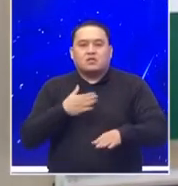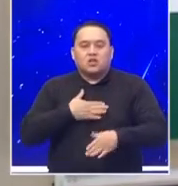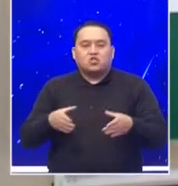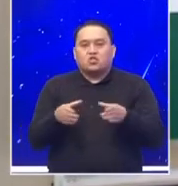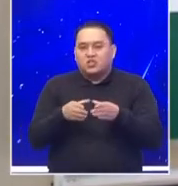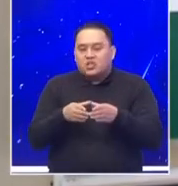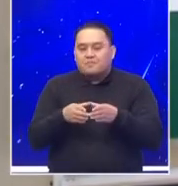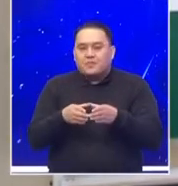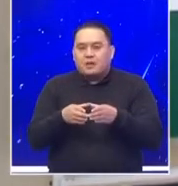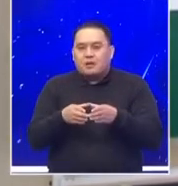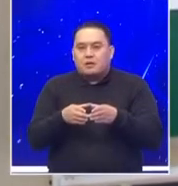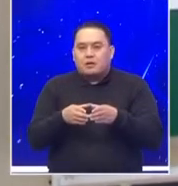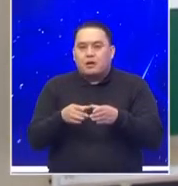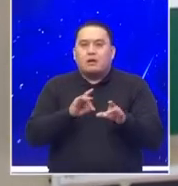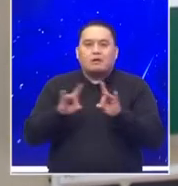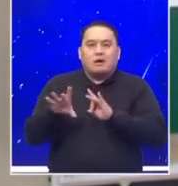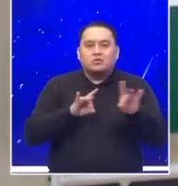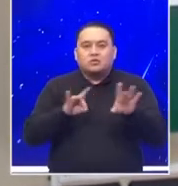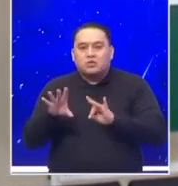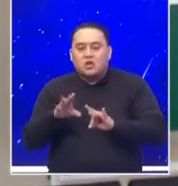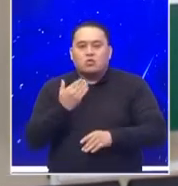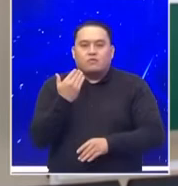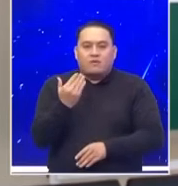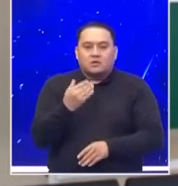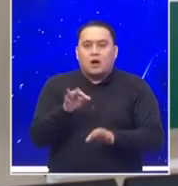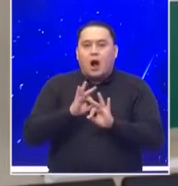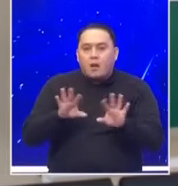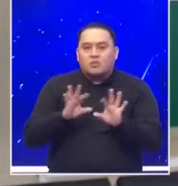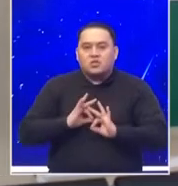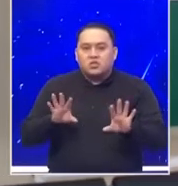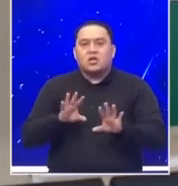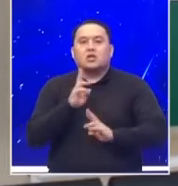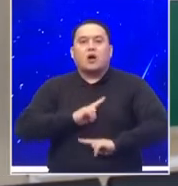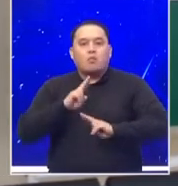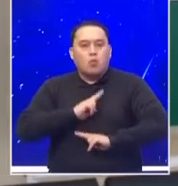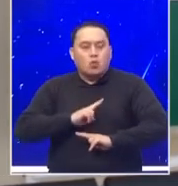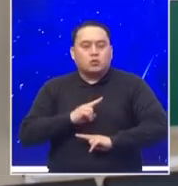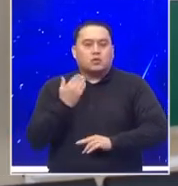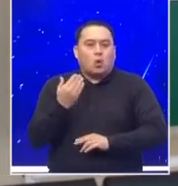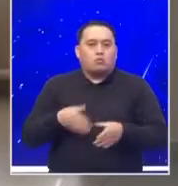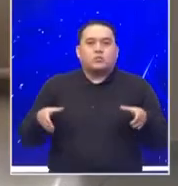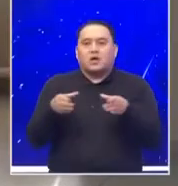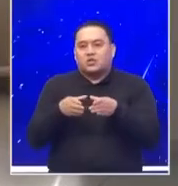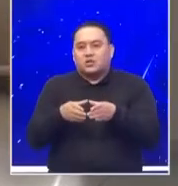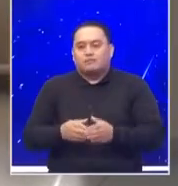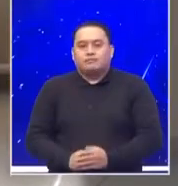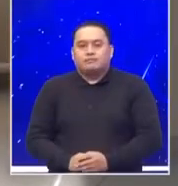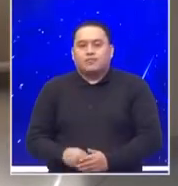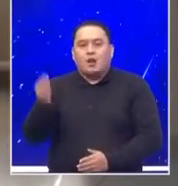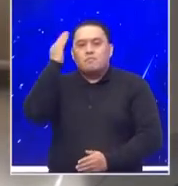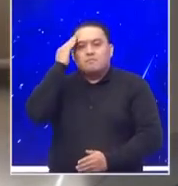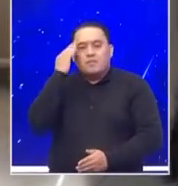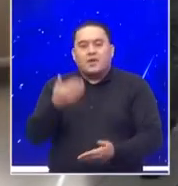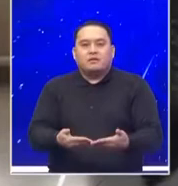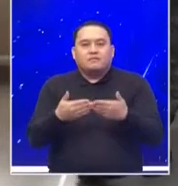по разъяснению объяснению работы той или иной партии меры безопасности в